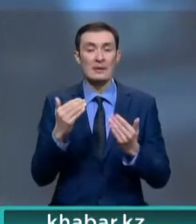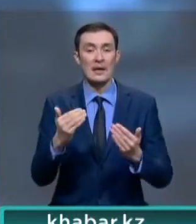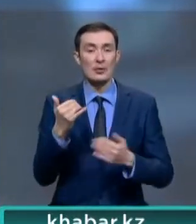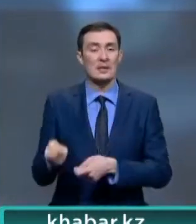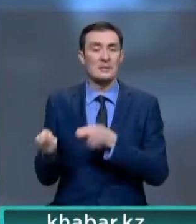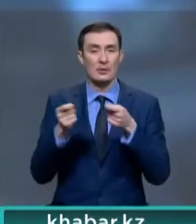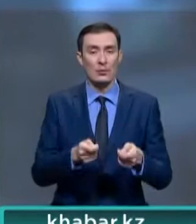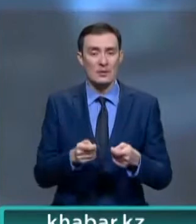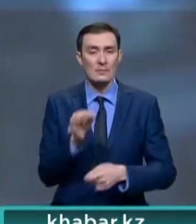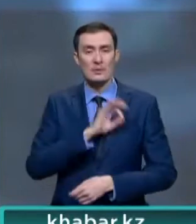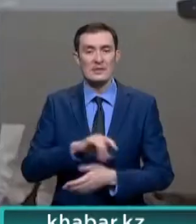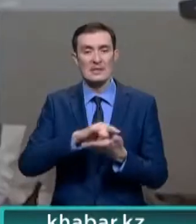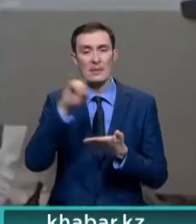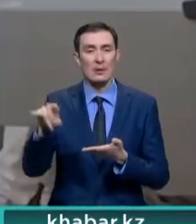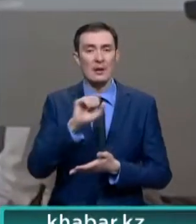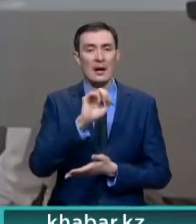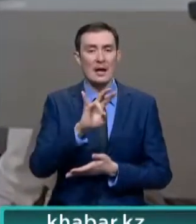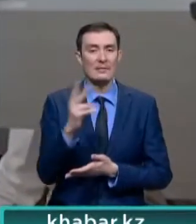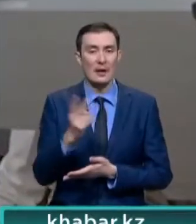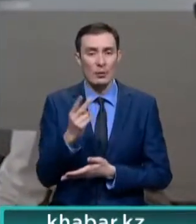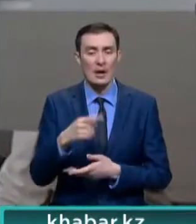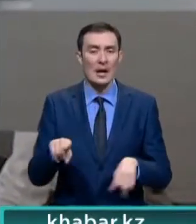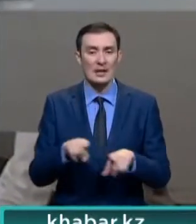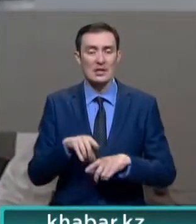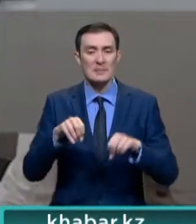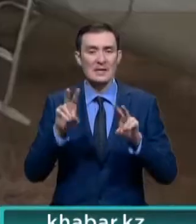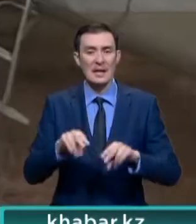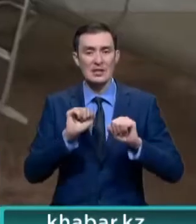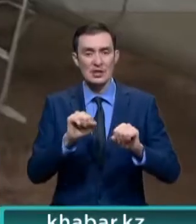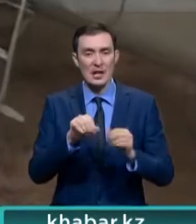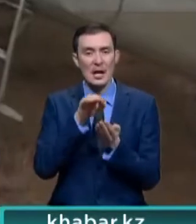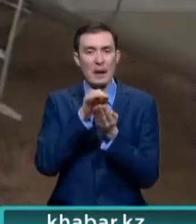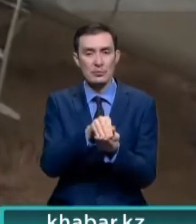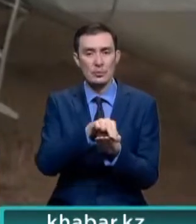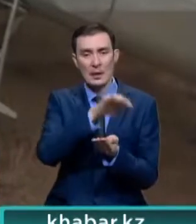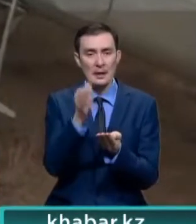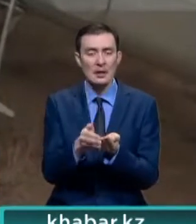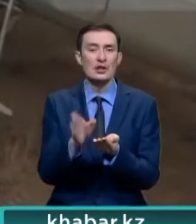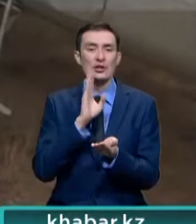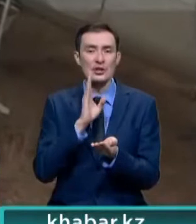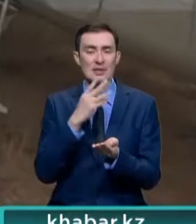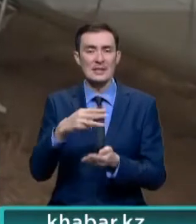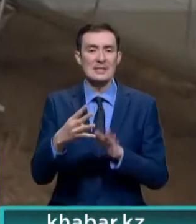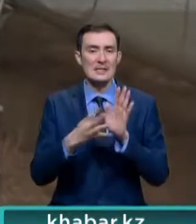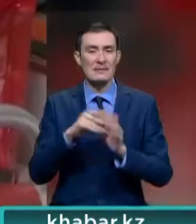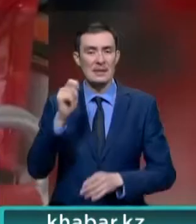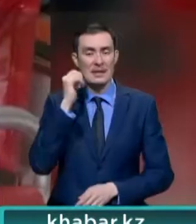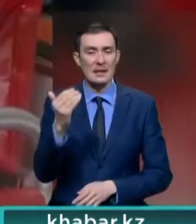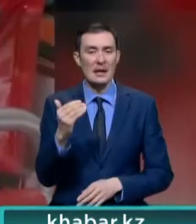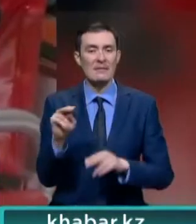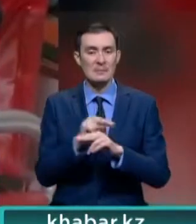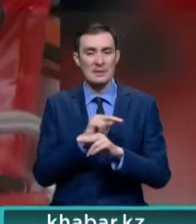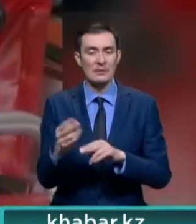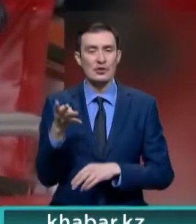ее транспортировки использовался самолет Ан-2, а также специальная защитная капсула. Женщине 39 лет, она